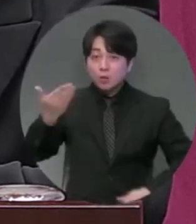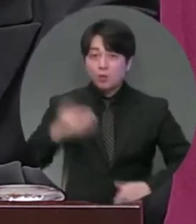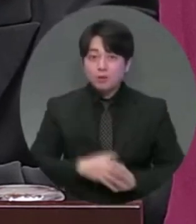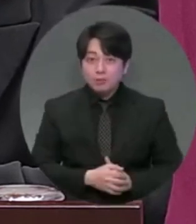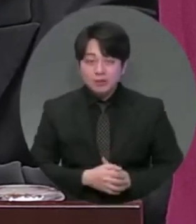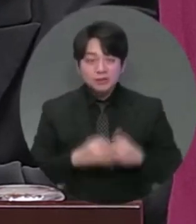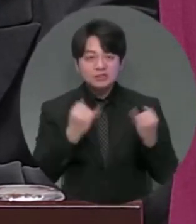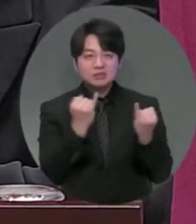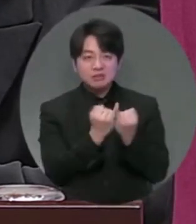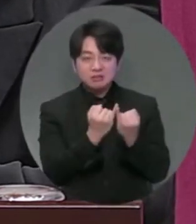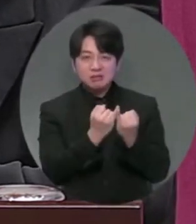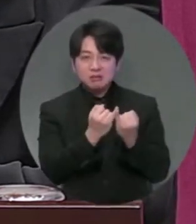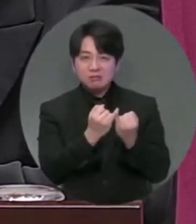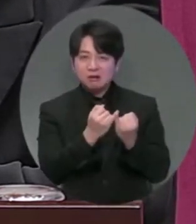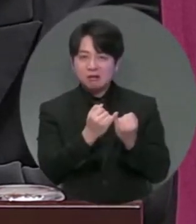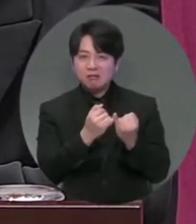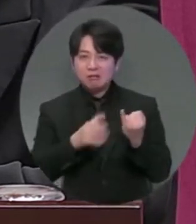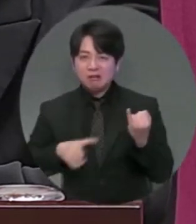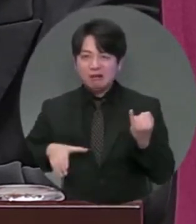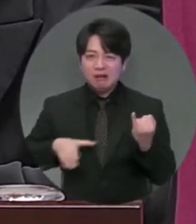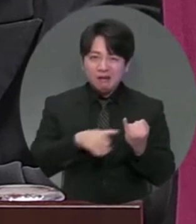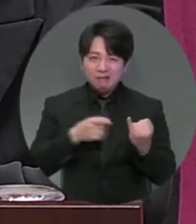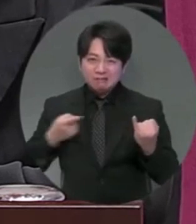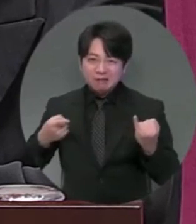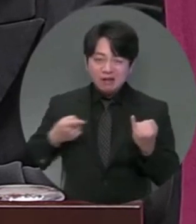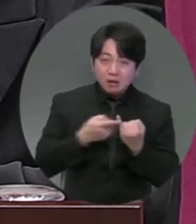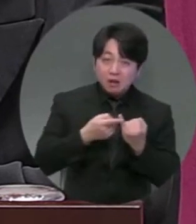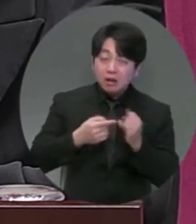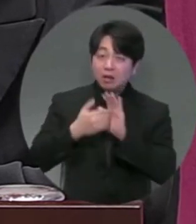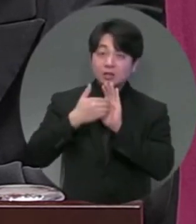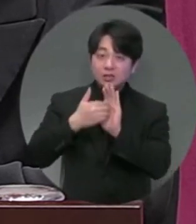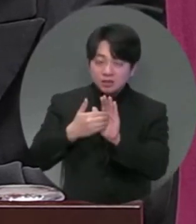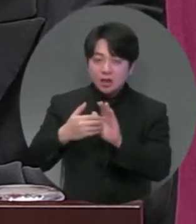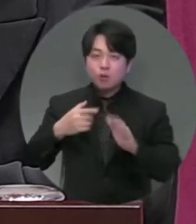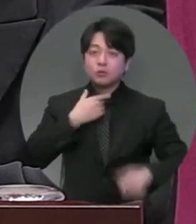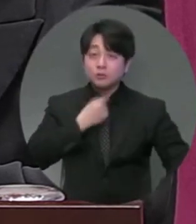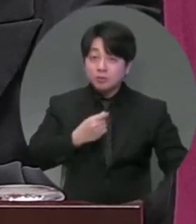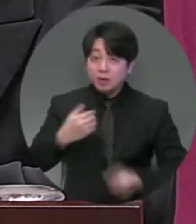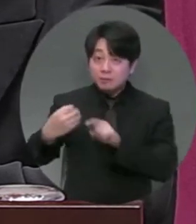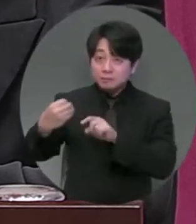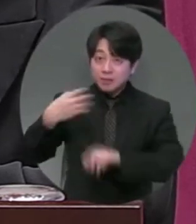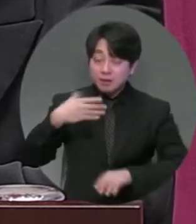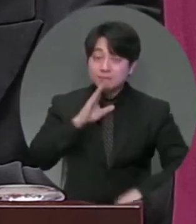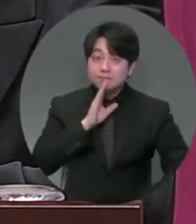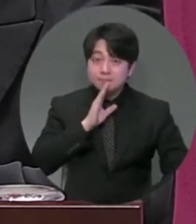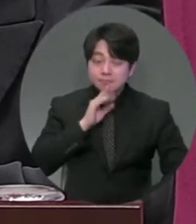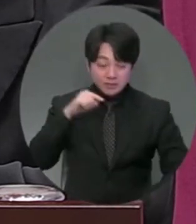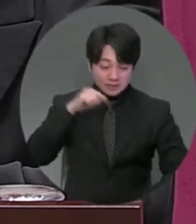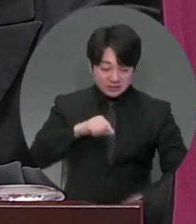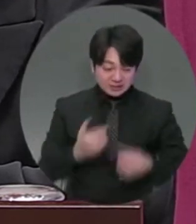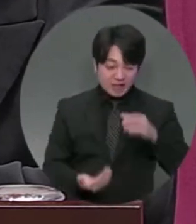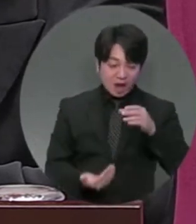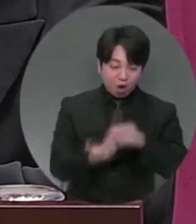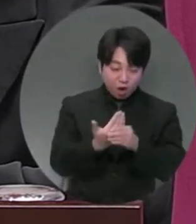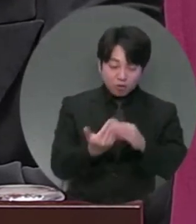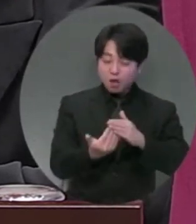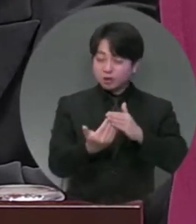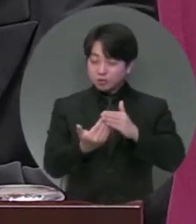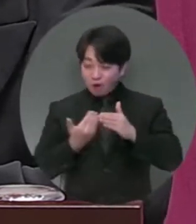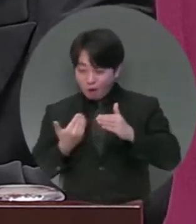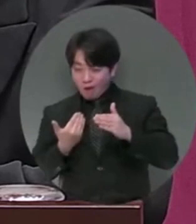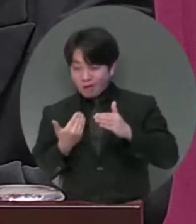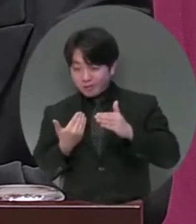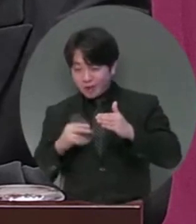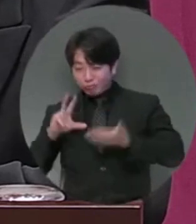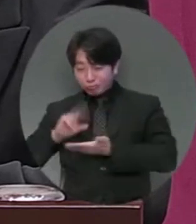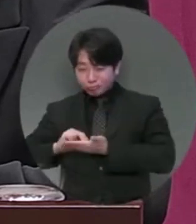근절 의지를 밝히셨죠 그러면서 저에게 신당역 사건 이전과 이후로 분명히 나눌 수 있다라고 말할 수 있게 하겠다 파격적인 조치를